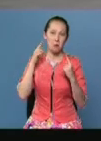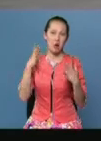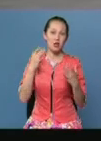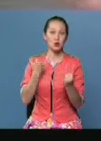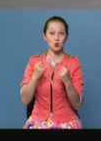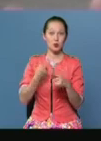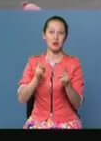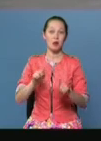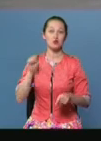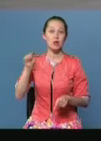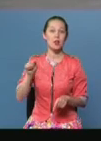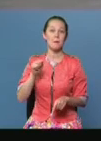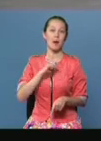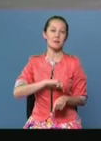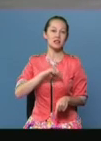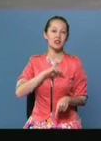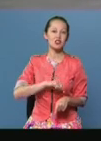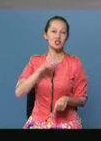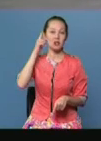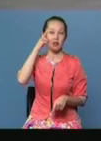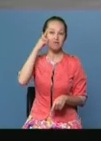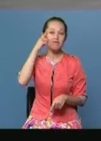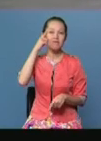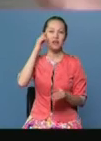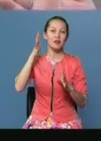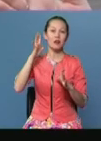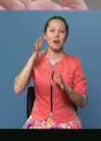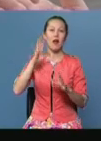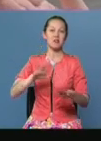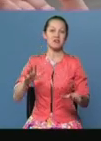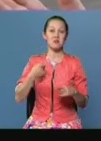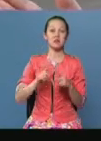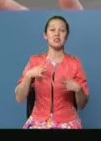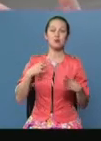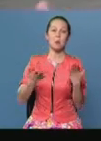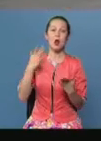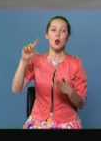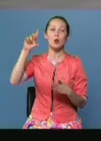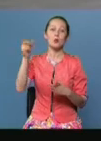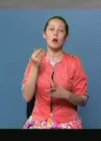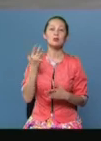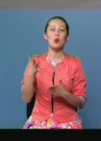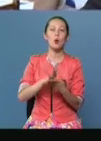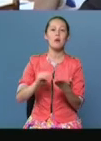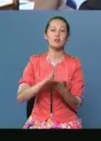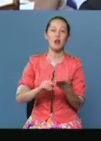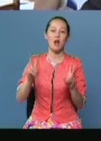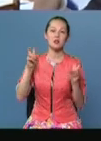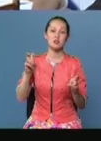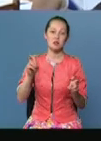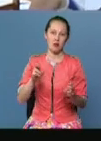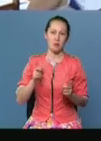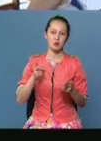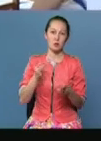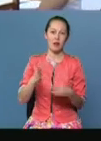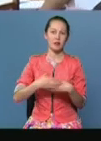что там психическое расстройство, а детям зачем это? Или сколько раз луна повторяется в романе «Преступление и наказание». А некоторые